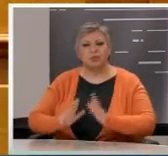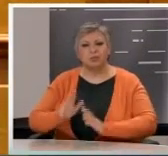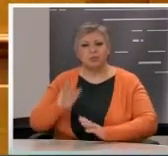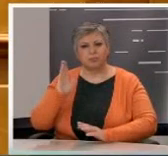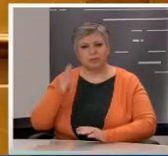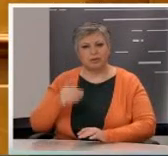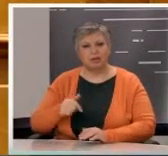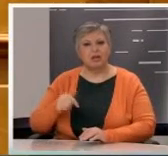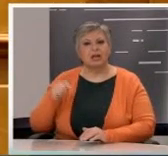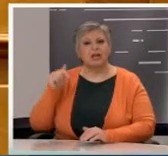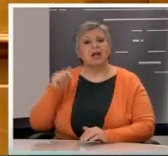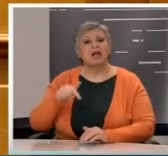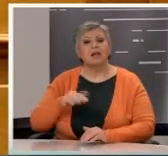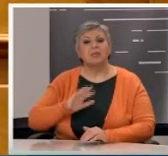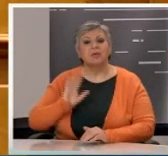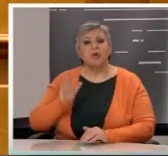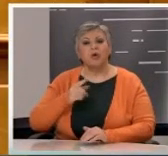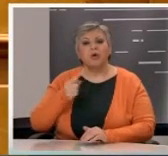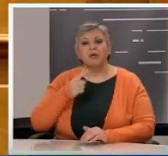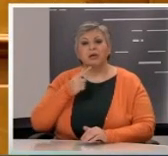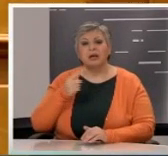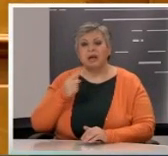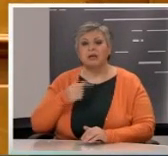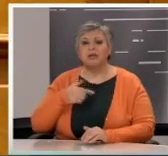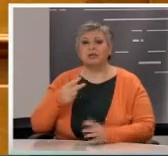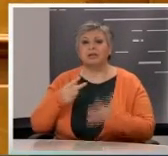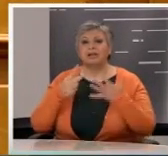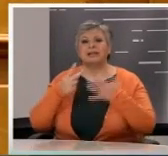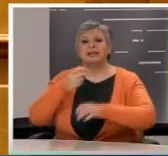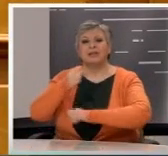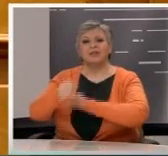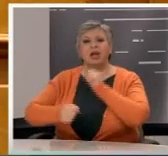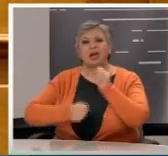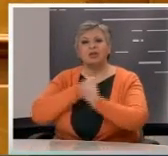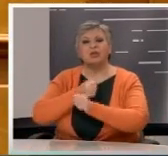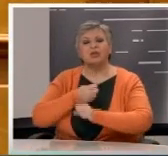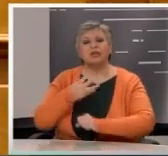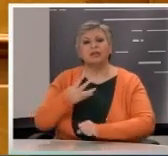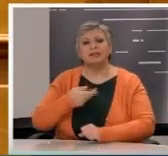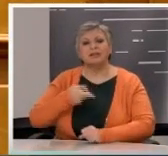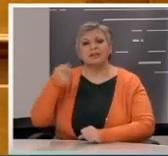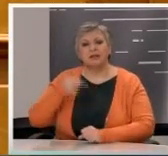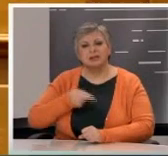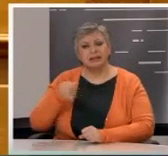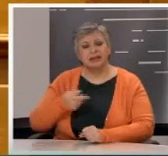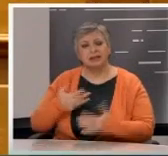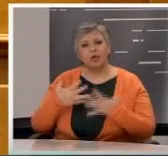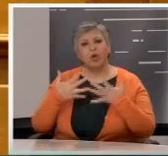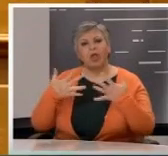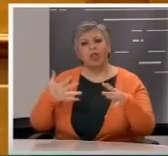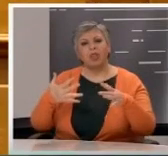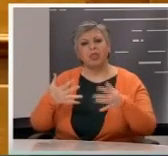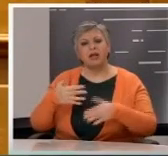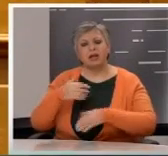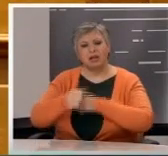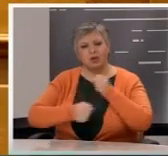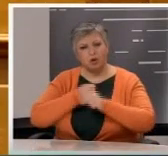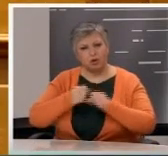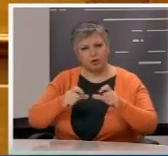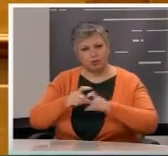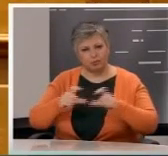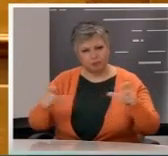και η καμπύλη τους έχει αρχίσει να παίρνει την ανιούσα. Αυτή τη στιγμή το 7ετές βρίσκεται πάλι κάτω από το 4%. Το 10ετές ομόλογο τίνει και